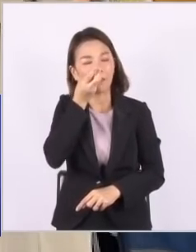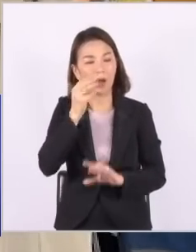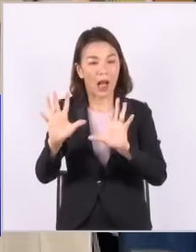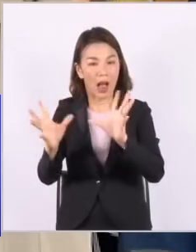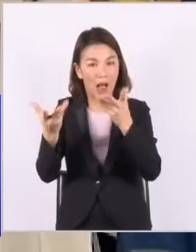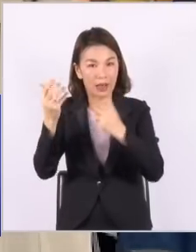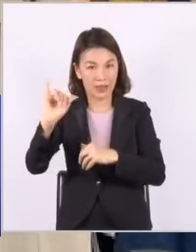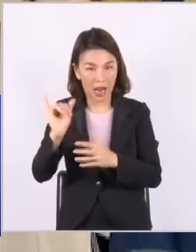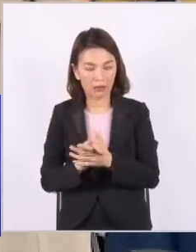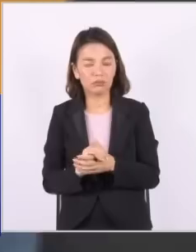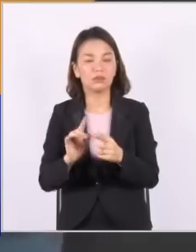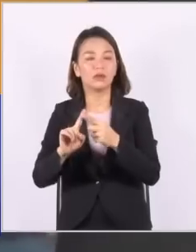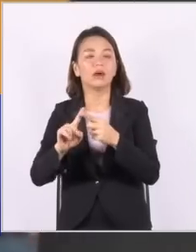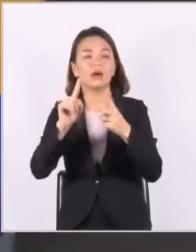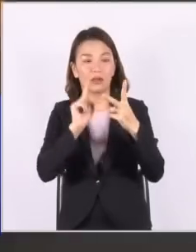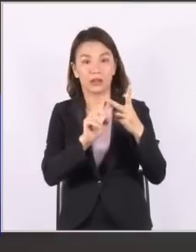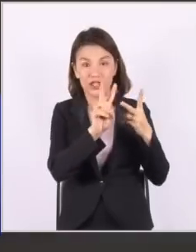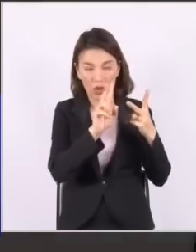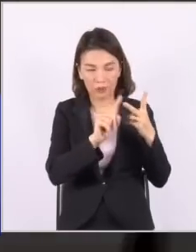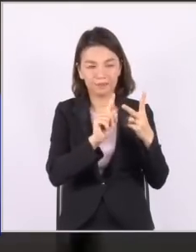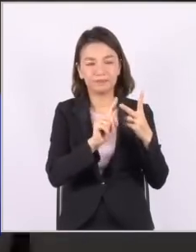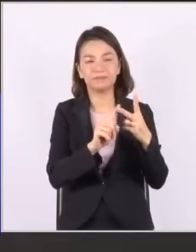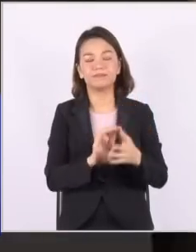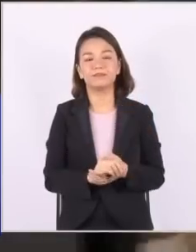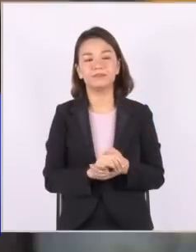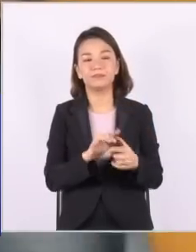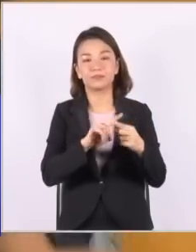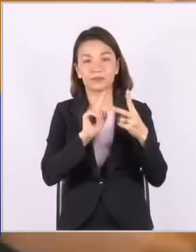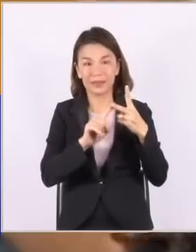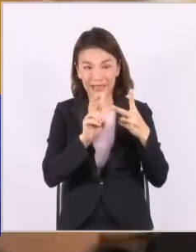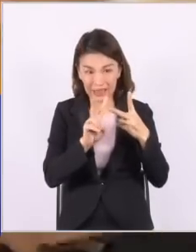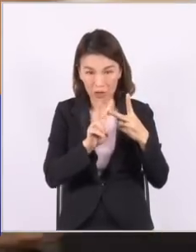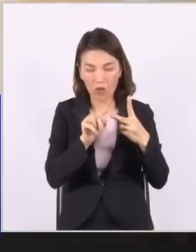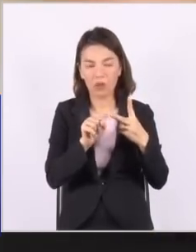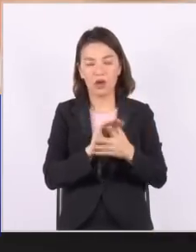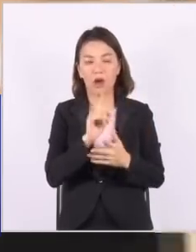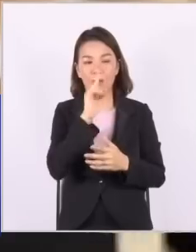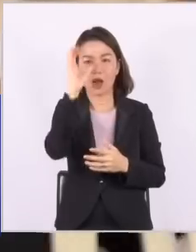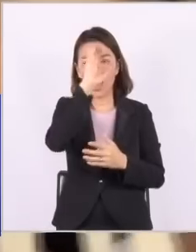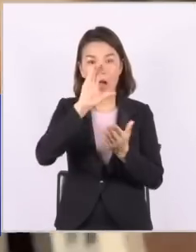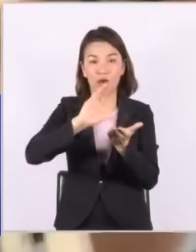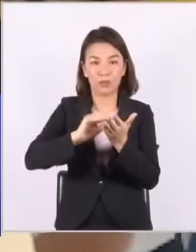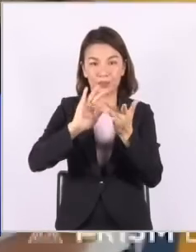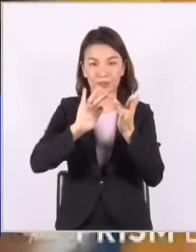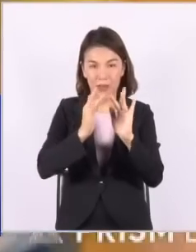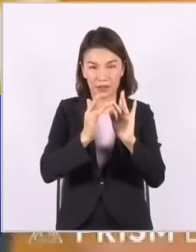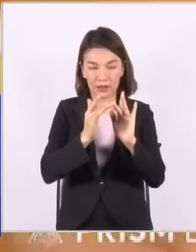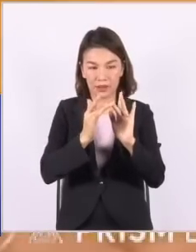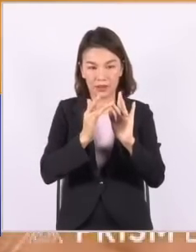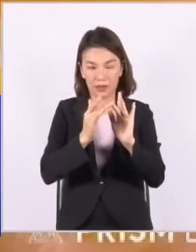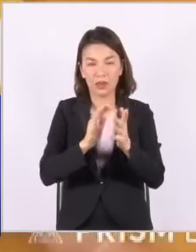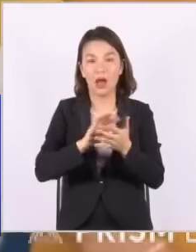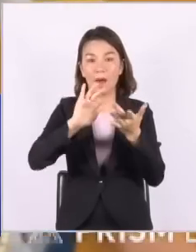างสาวบีมี A แล้วก็ต้องมี B นะครับนี่เล่าให้ฟังนามสมมุตินะครับก็บอกว่าหาข้อมูลจากอินเทอร์เน็ตซึ่งคลินิก